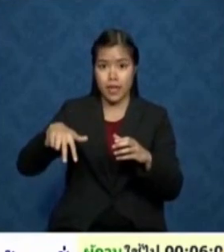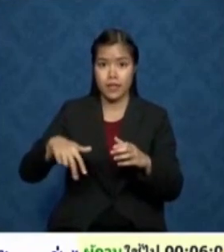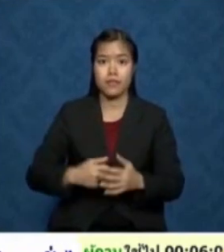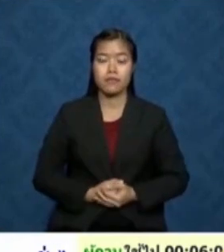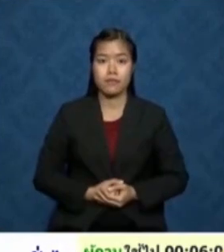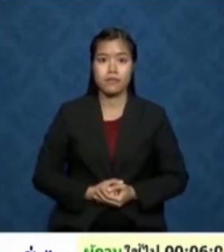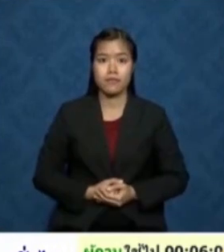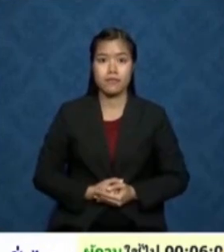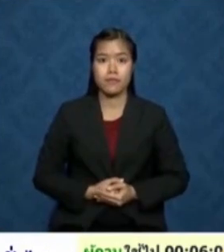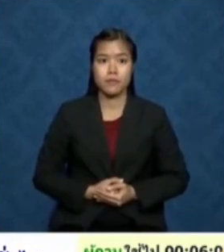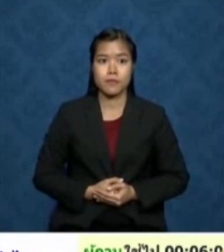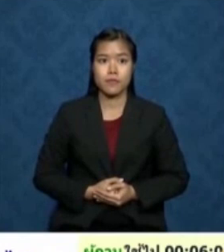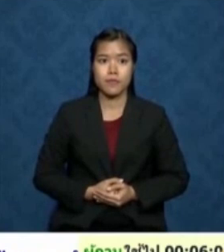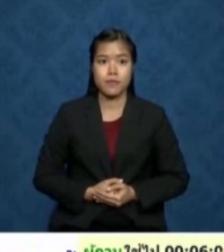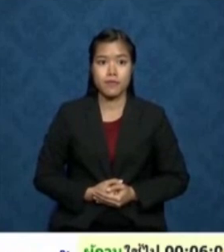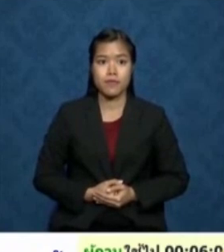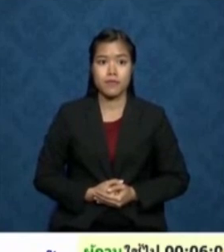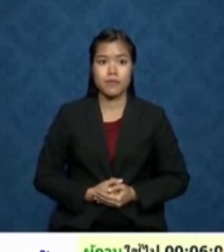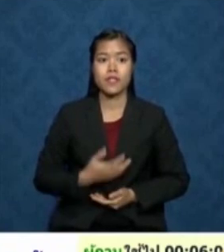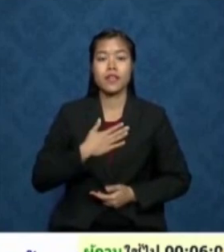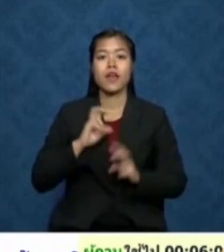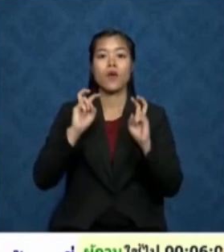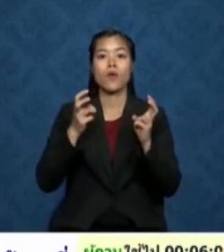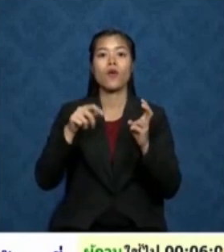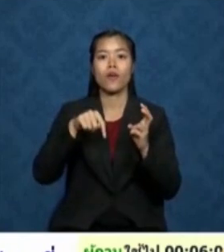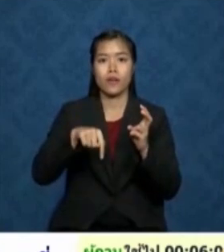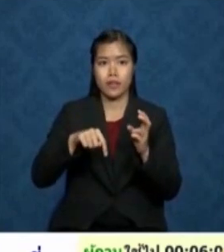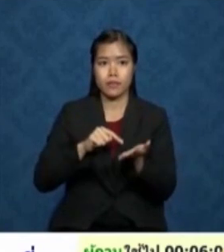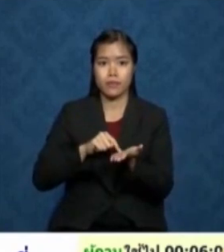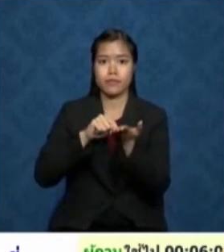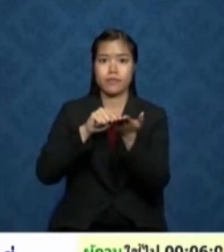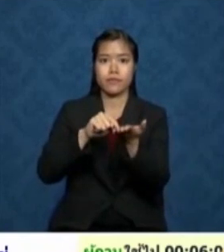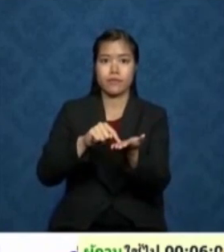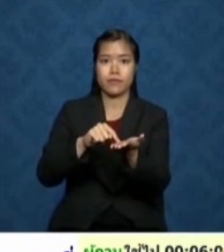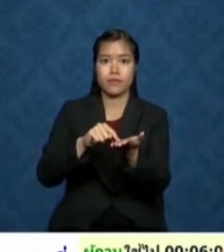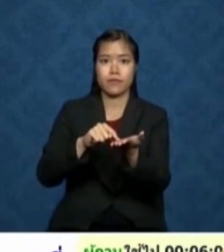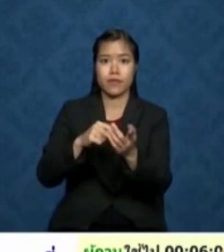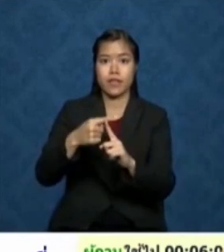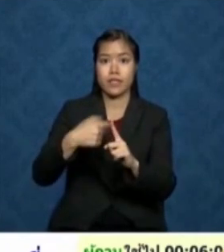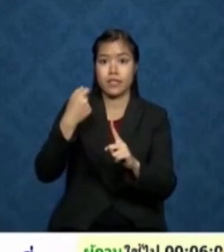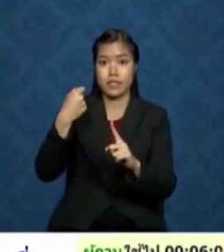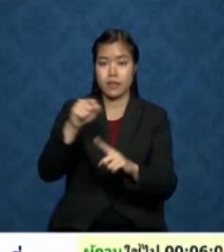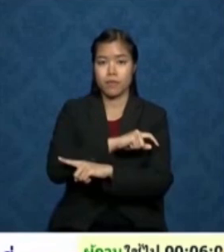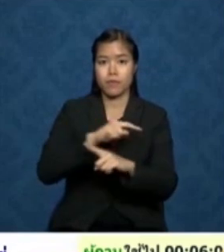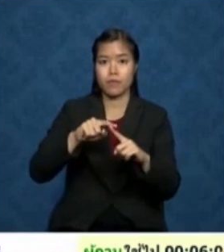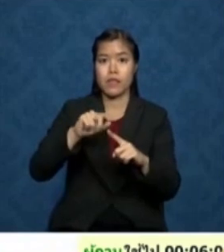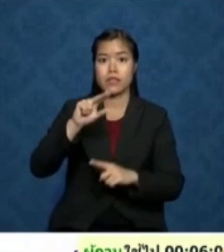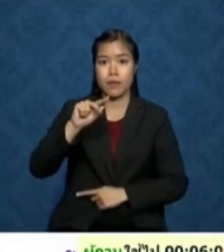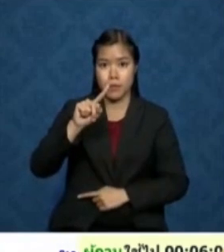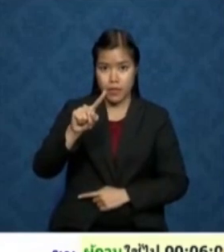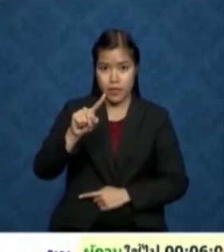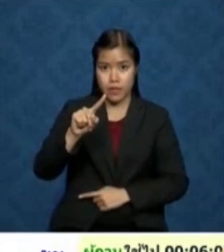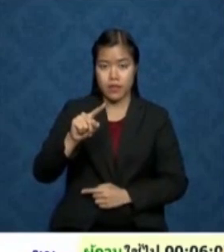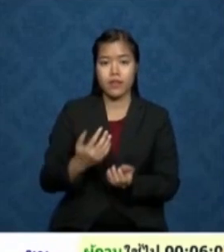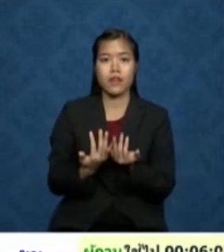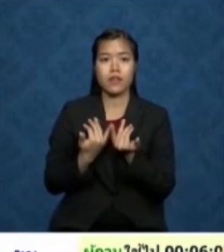ระถูกกระทนี้ ผมยื่นกระทูวที่ 31 ธุรานะครับ ท่พระทานก็